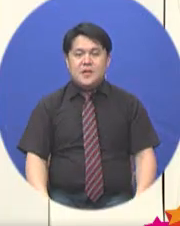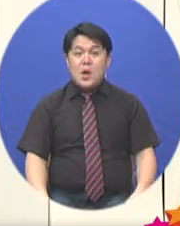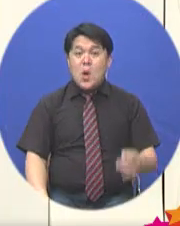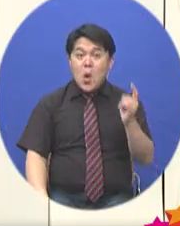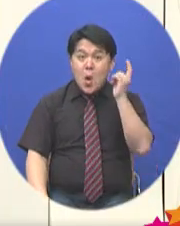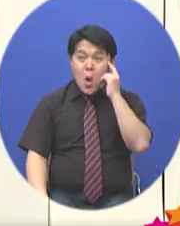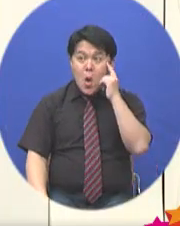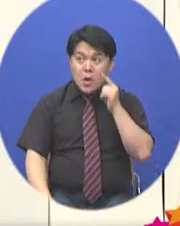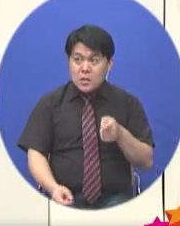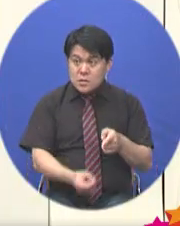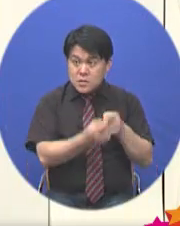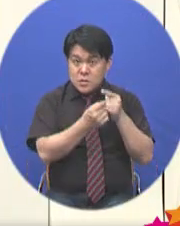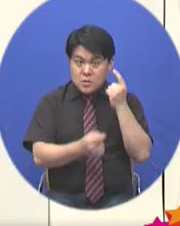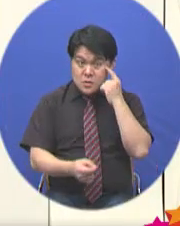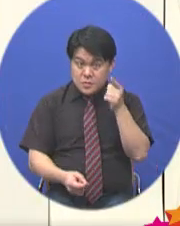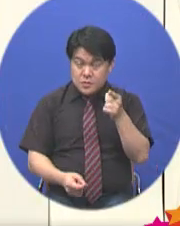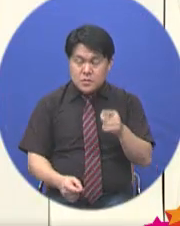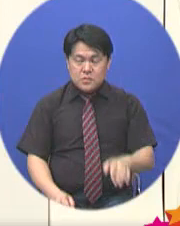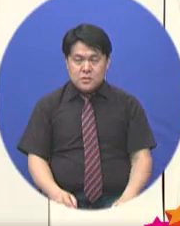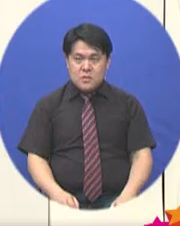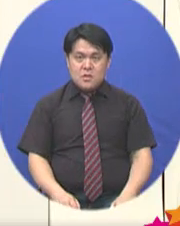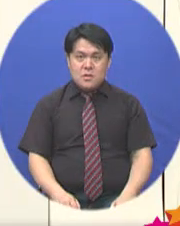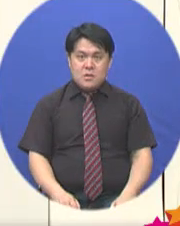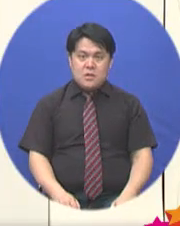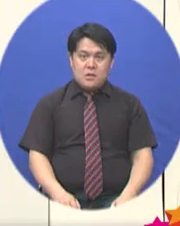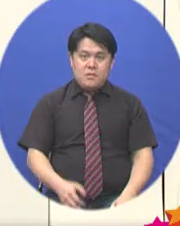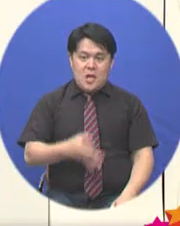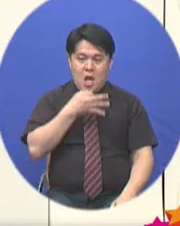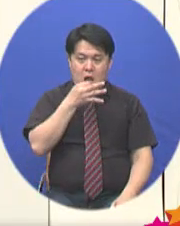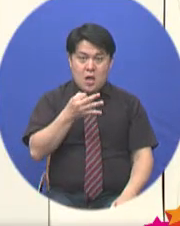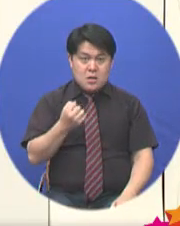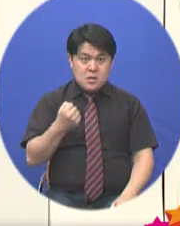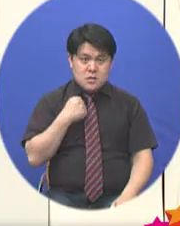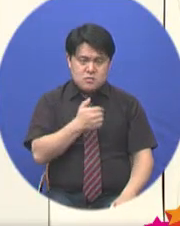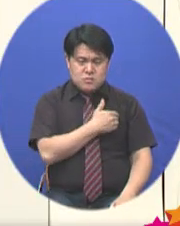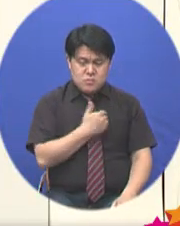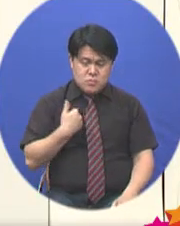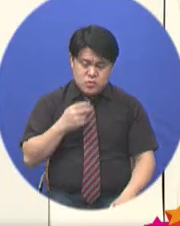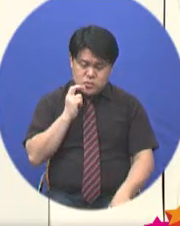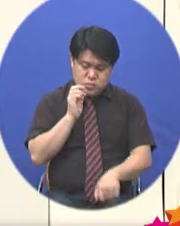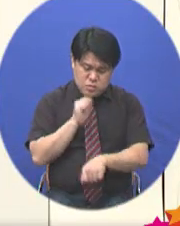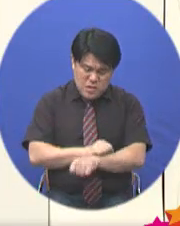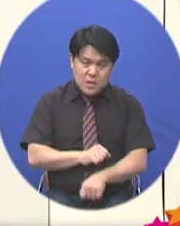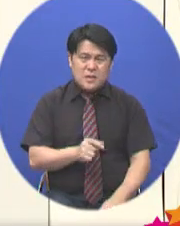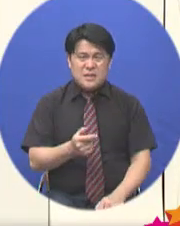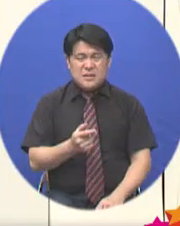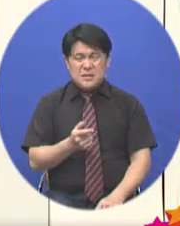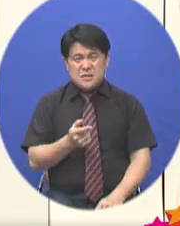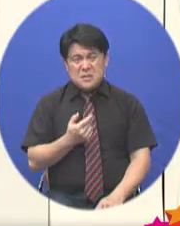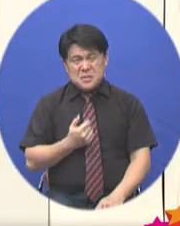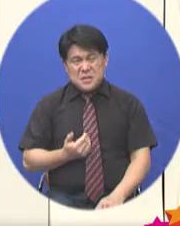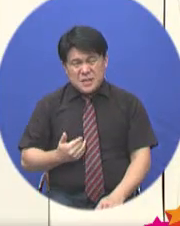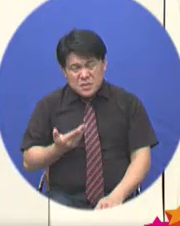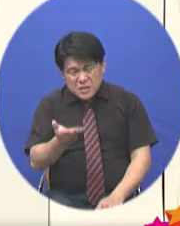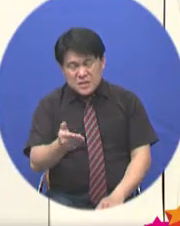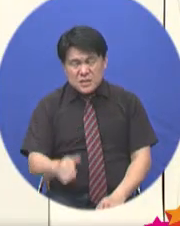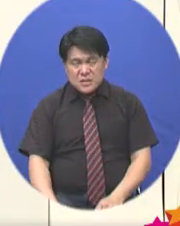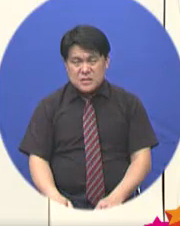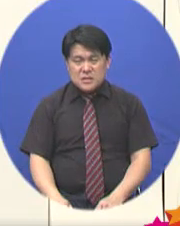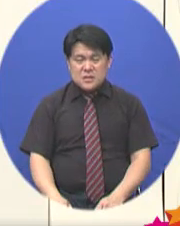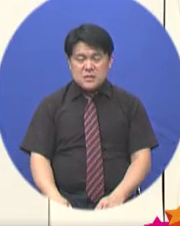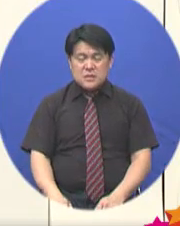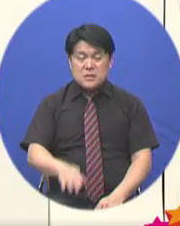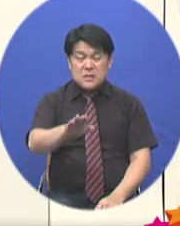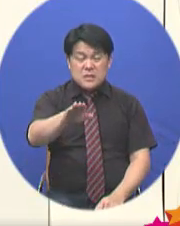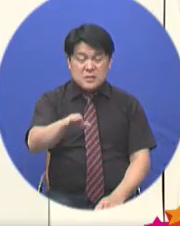왜 1등이냐면 아니 그렇게 성량도 풍부하고 잘할 수가 없는데 제가 알려준 대로